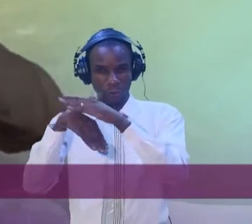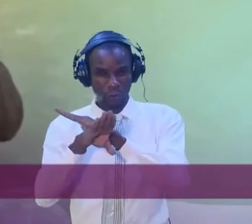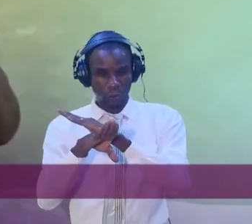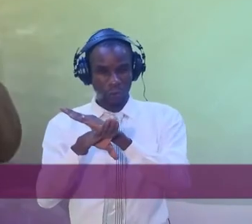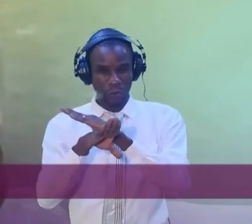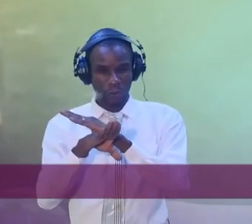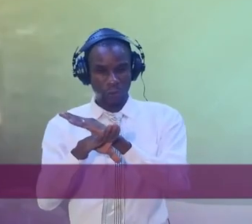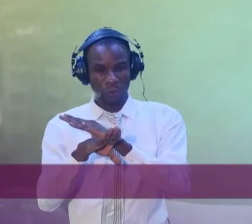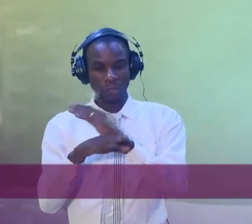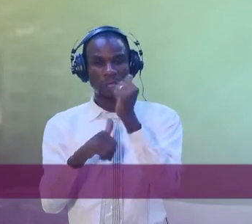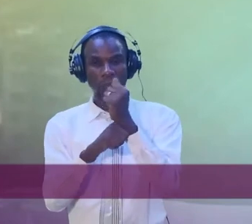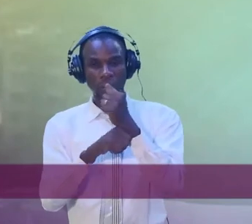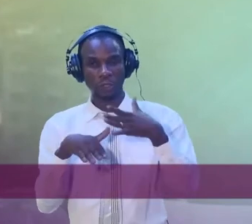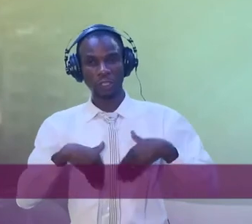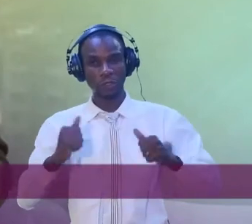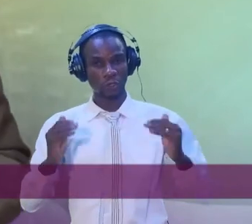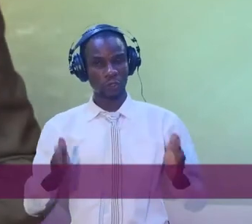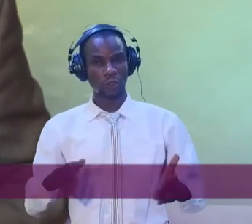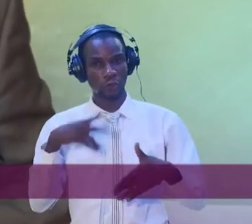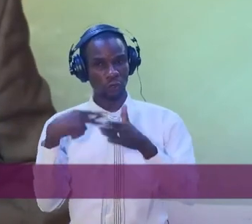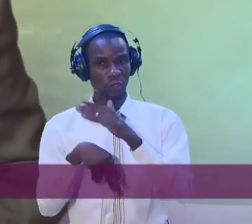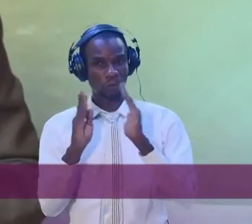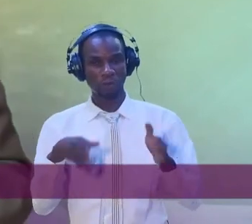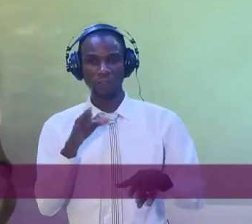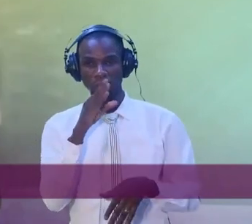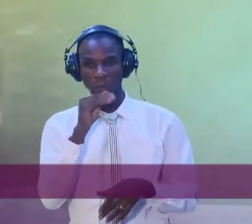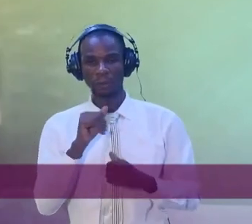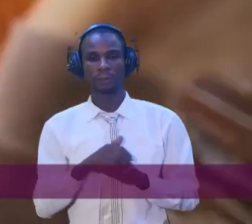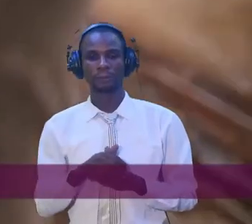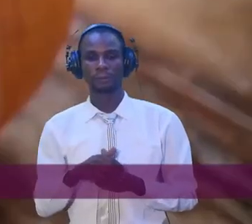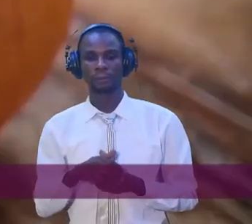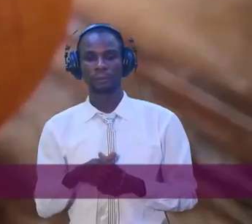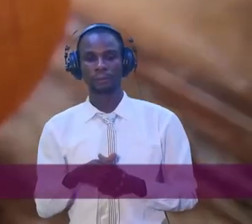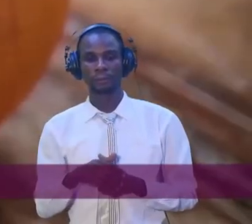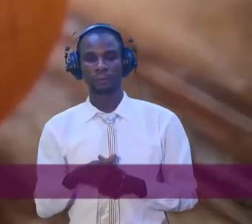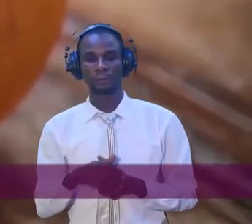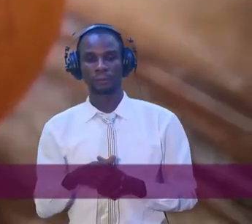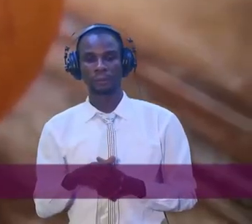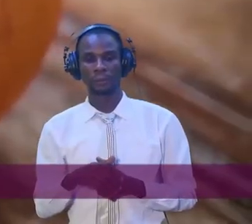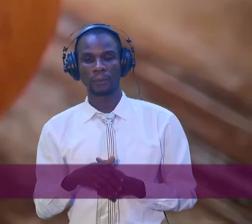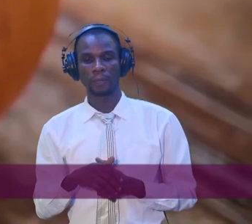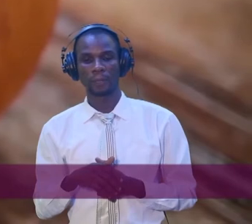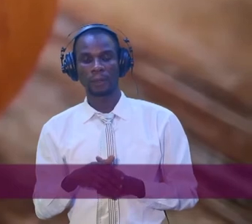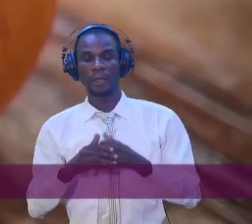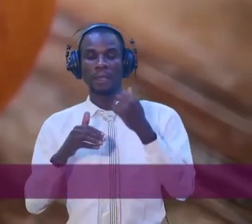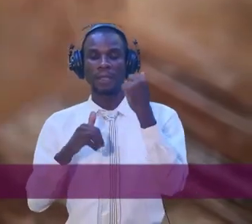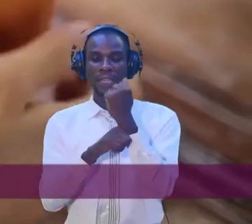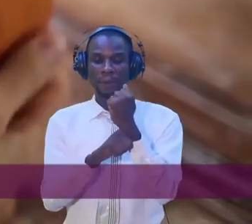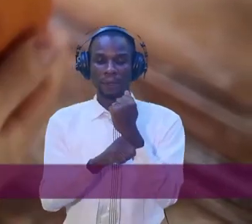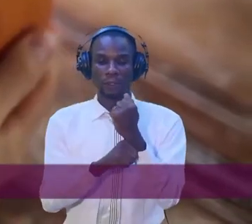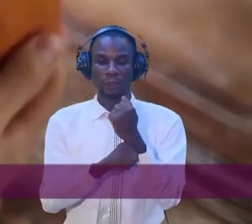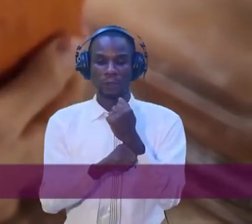yanajificha nyuma ya watu wanaokuwa waganga au wanaofanya mambo ya ajabu